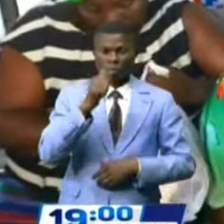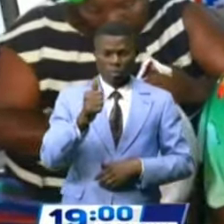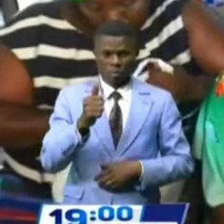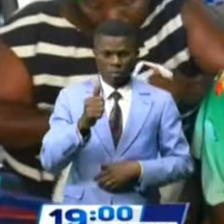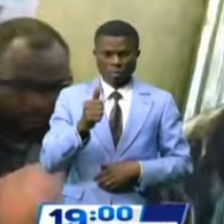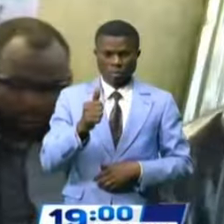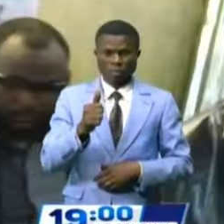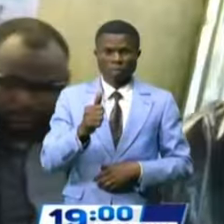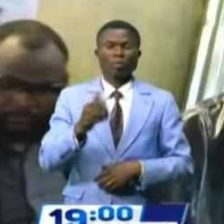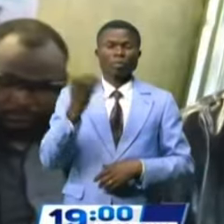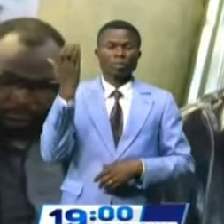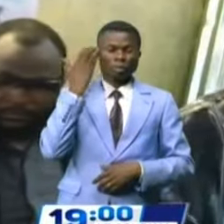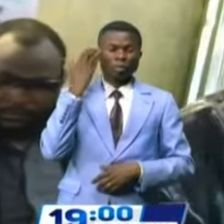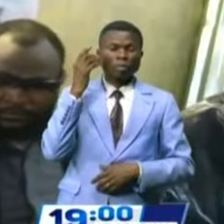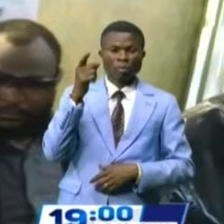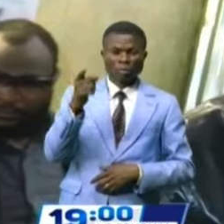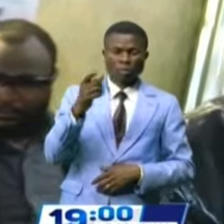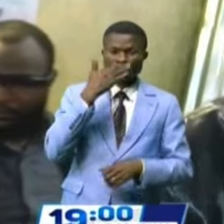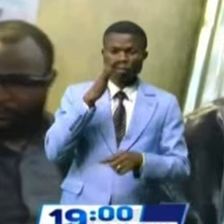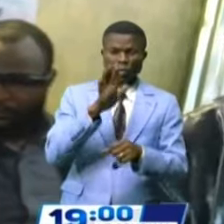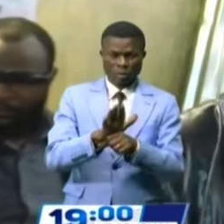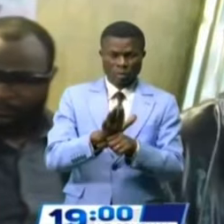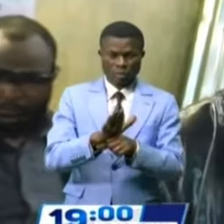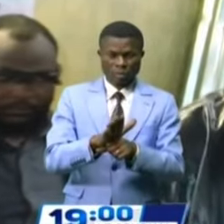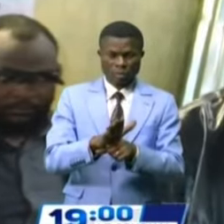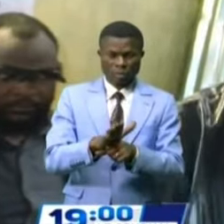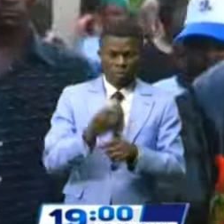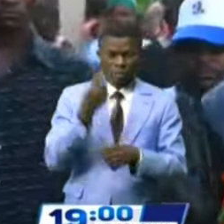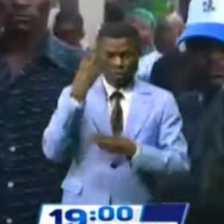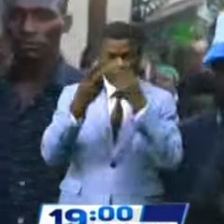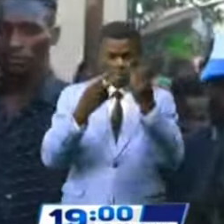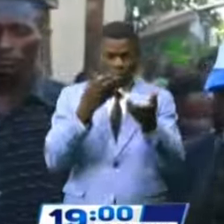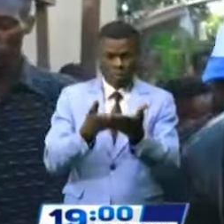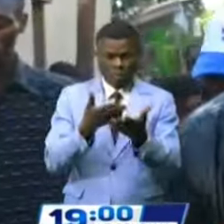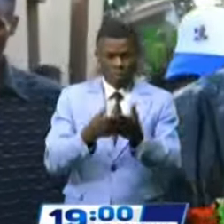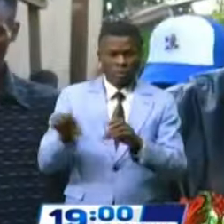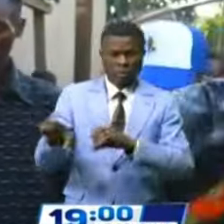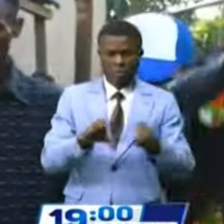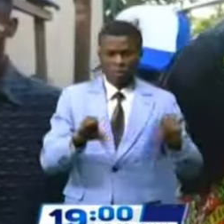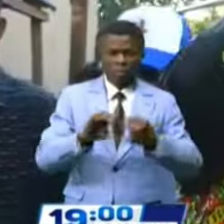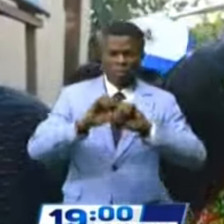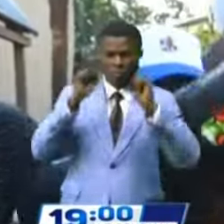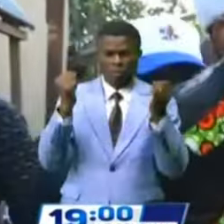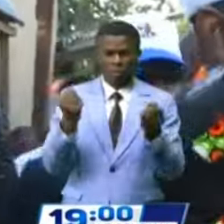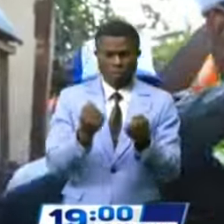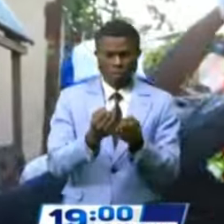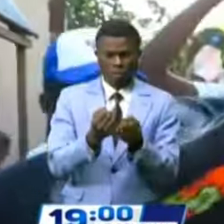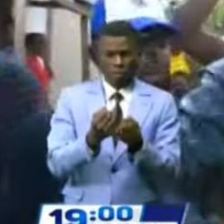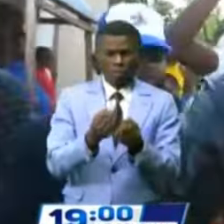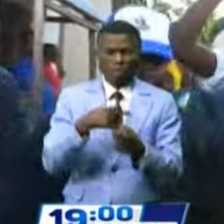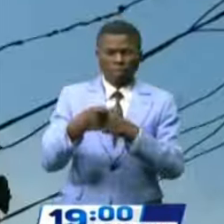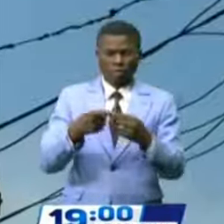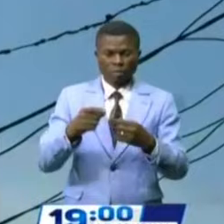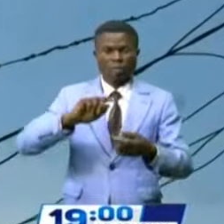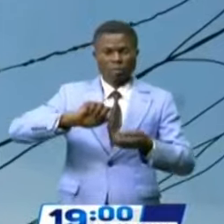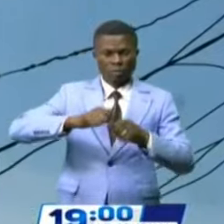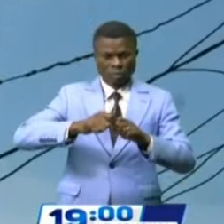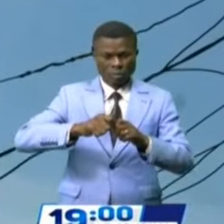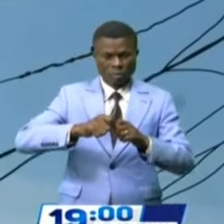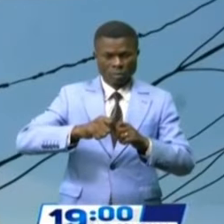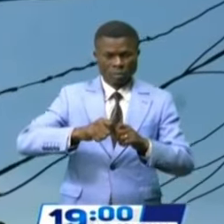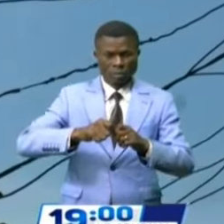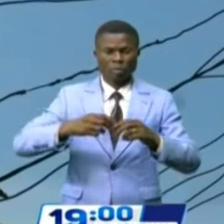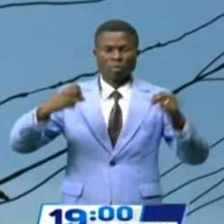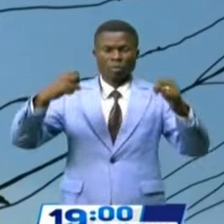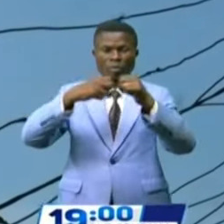porte à Freddy Kita, qui a promis lors de son itinérance des actions sociales allant de la réhabilitation des